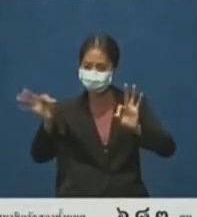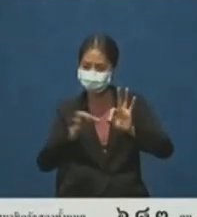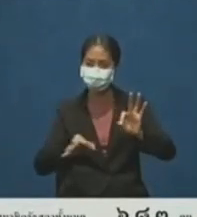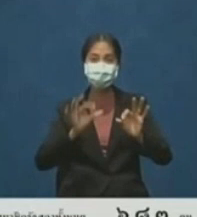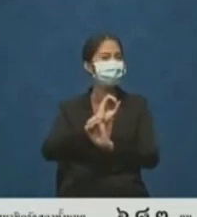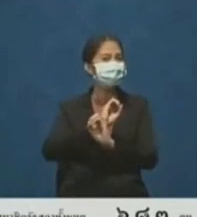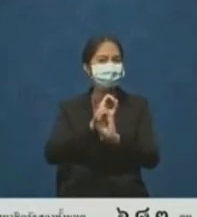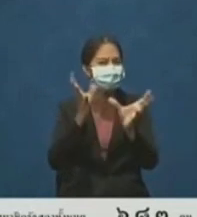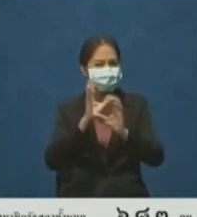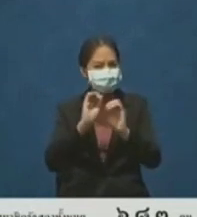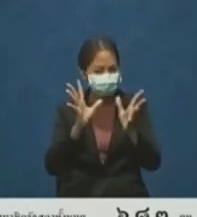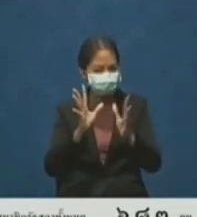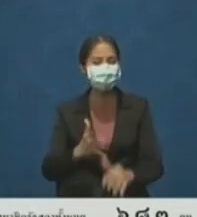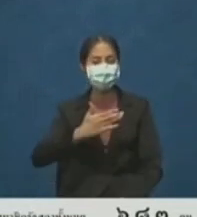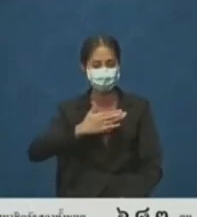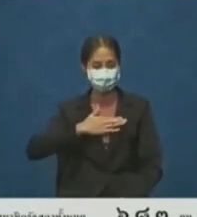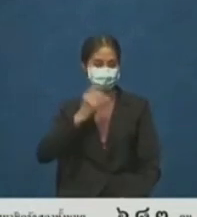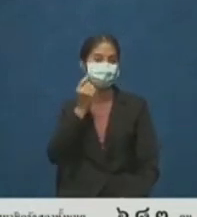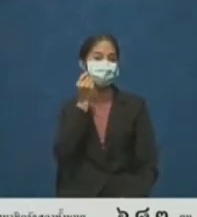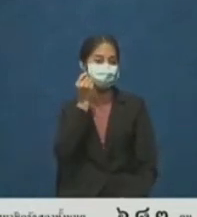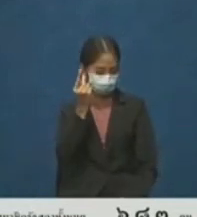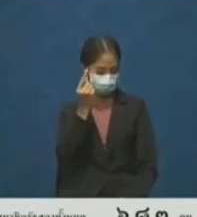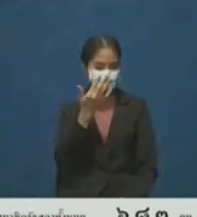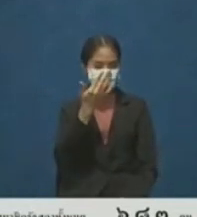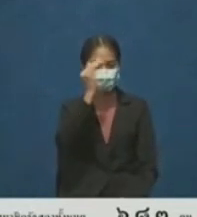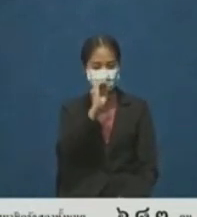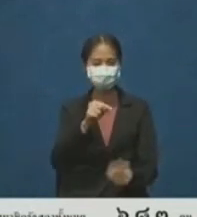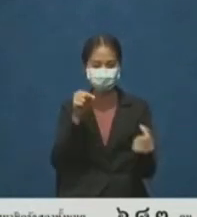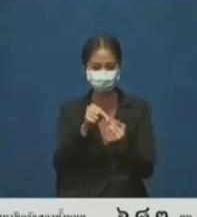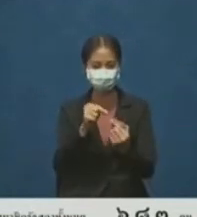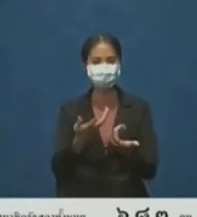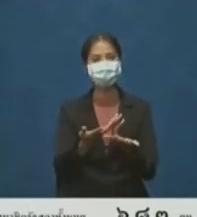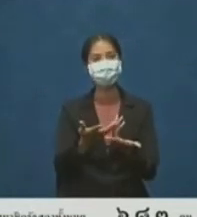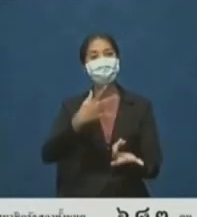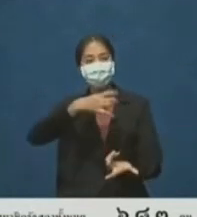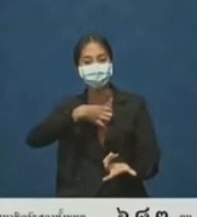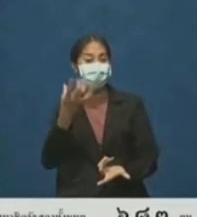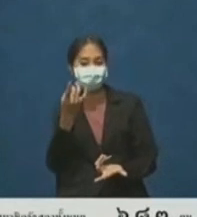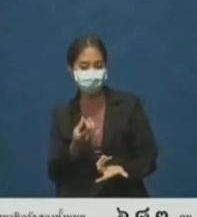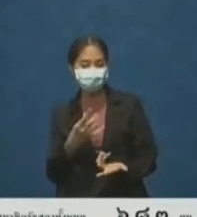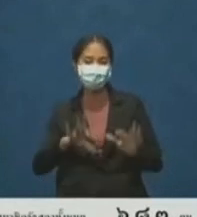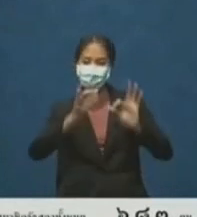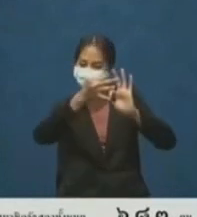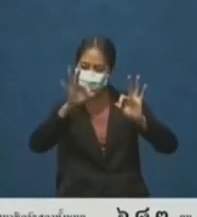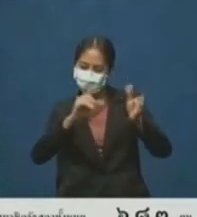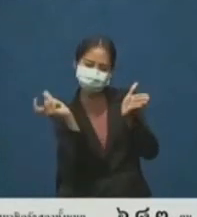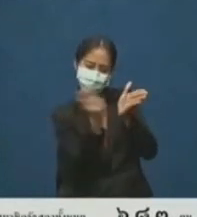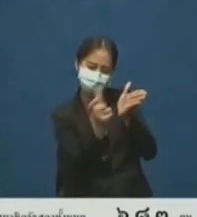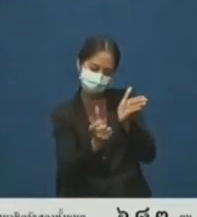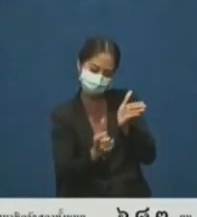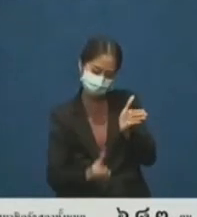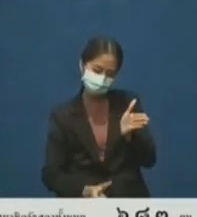ที่ได้ระบุไว้นะครับเข้าใจอยู่ครับนี่คือปัญหาในการในเชิงนิติบัญญัติเลยเวลาทุกคนอยากได้อะไรเนี่ยทุกค